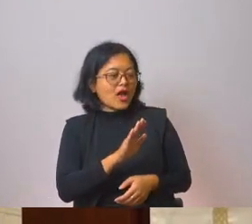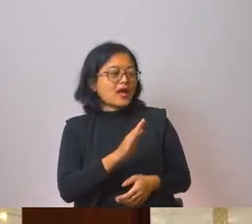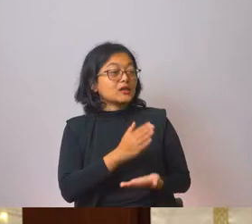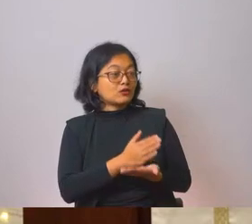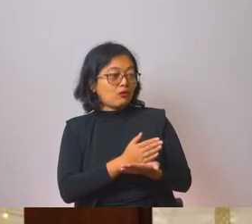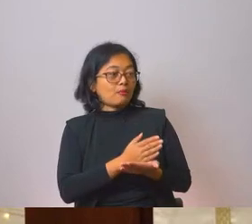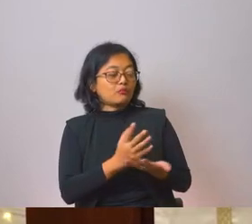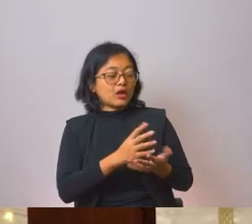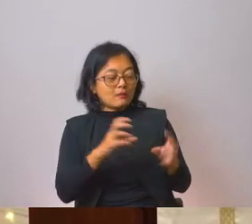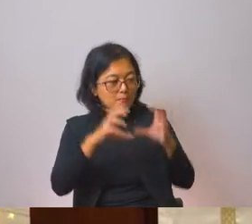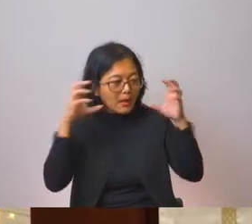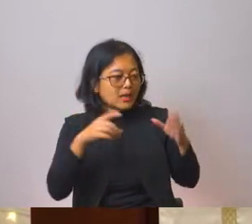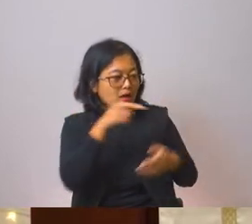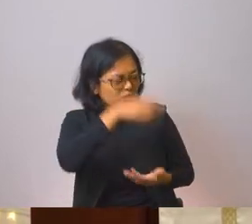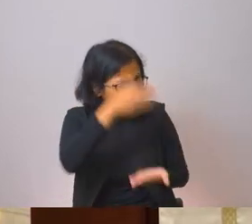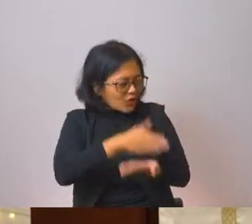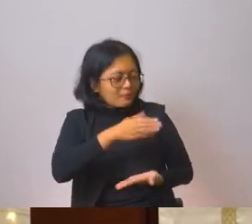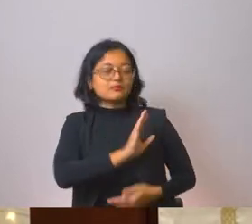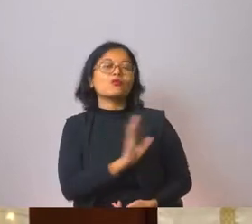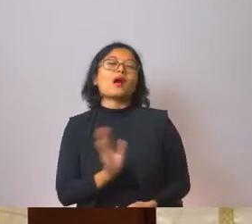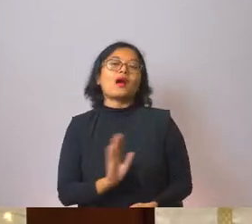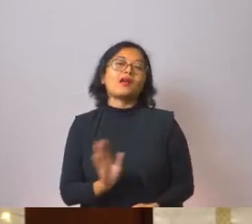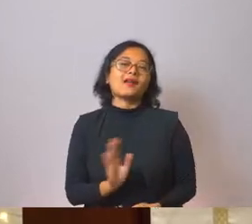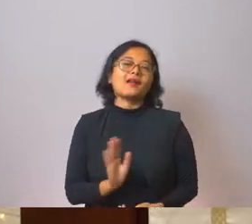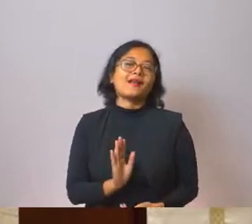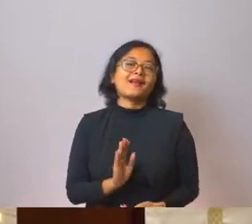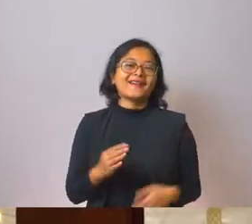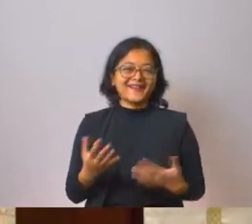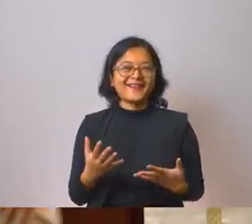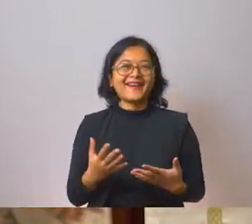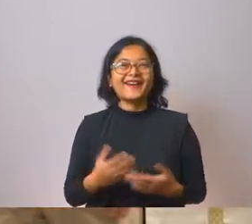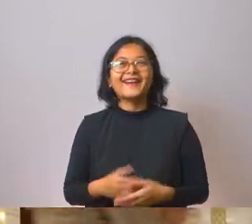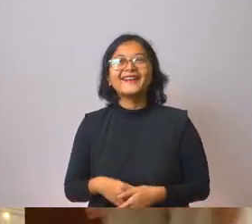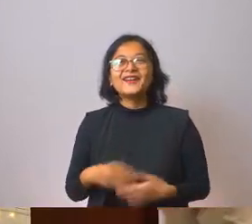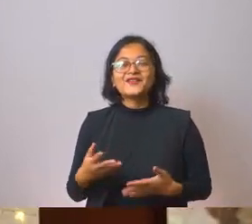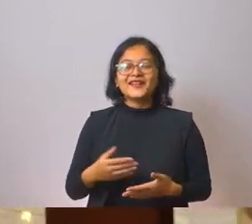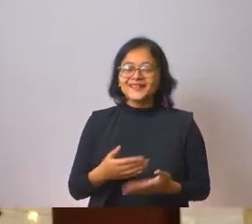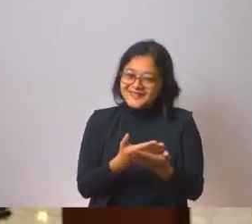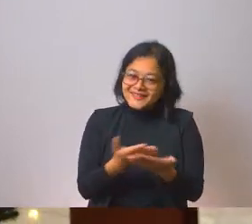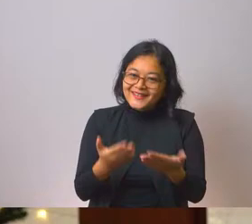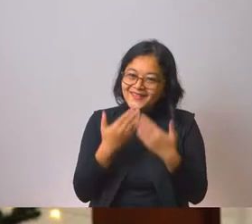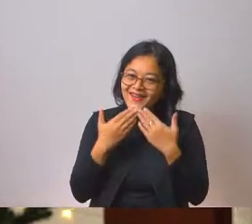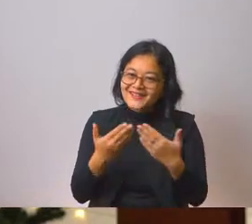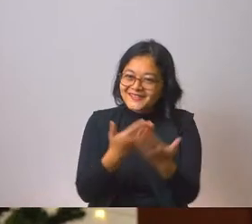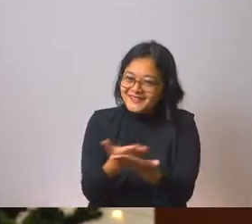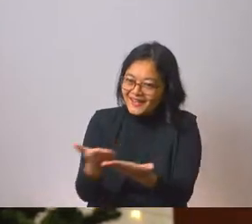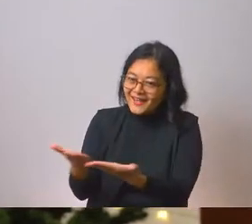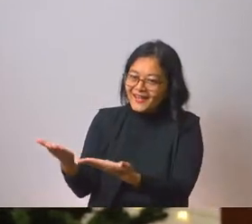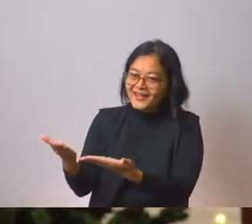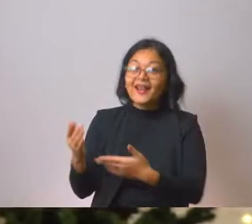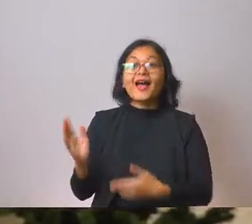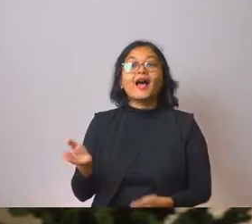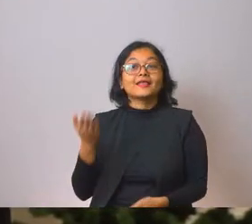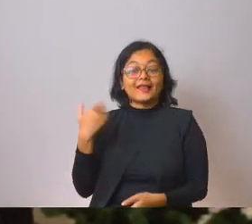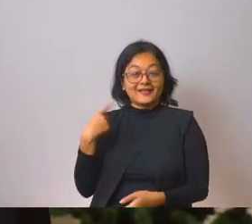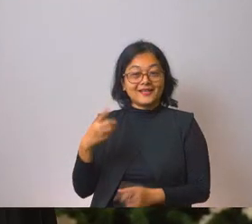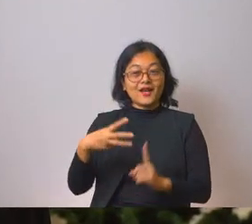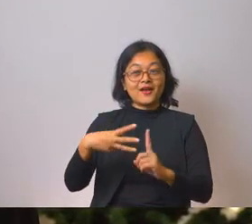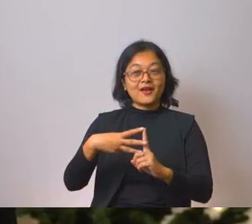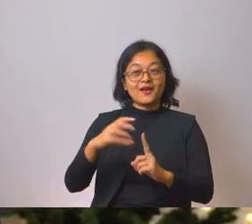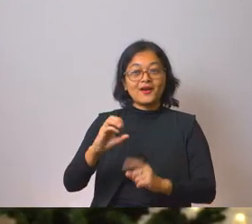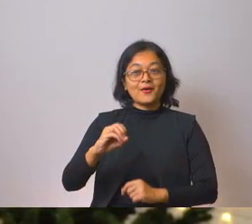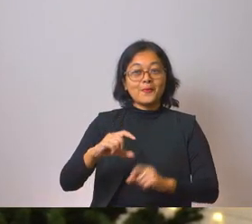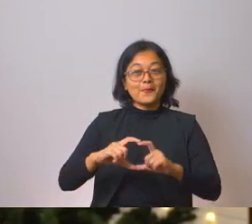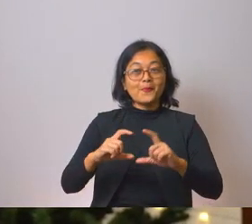ambil lagi mic-nya ya. Ya, Bapak Ibu, ini Boas, silakan duduk Boas. Boas sudah bercerita bagaimana ia